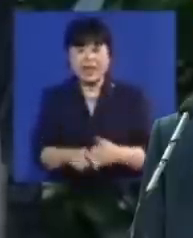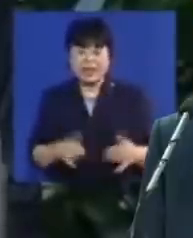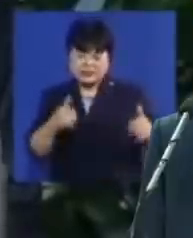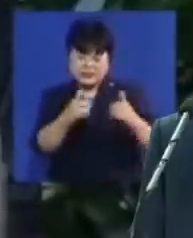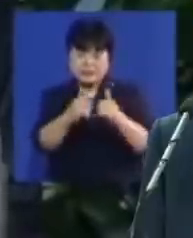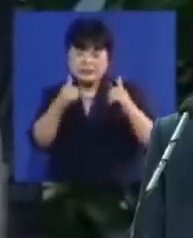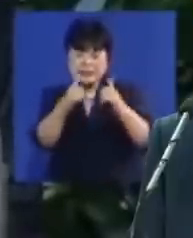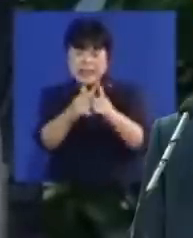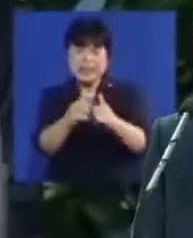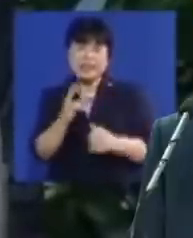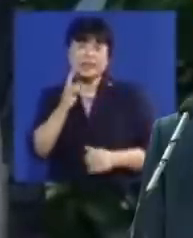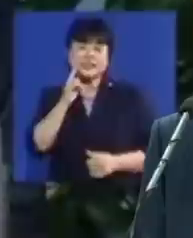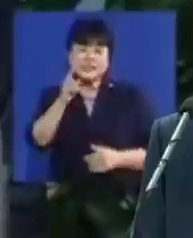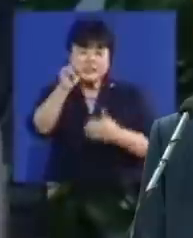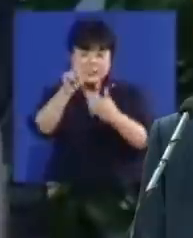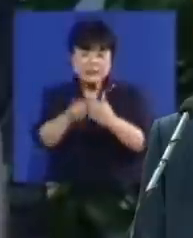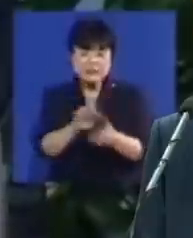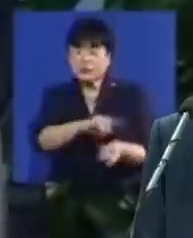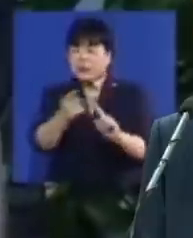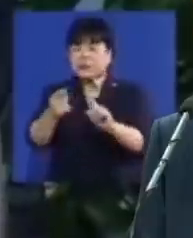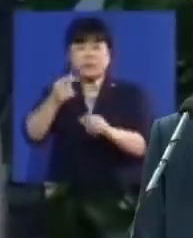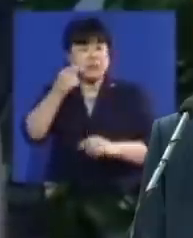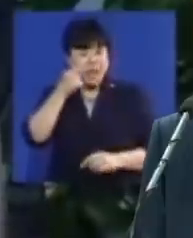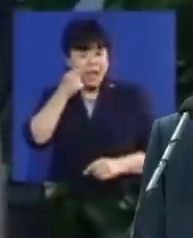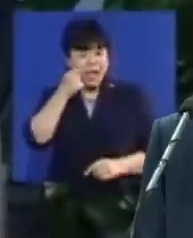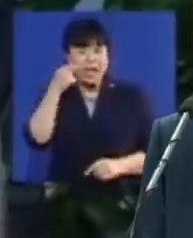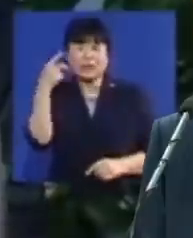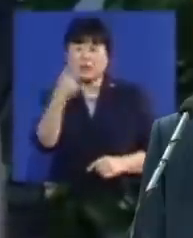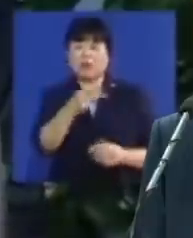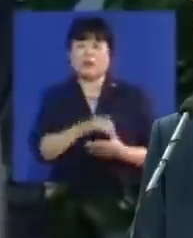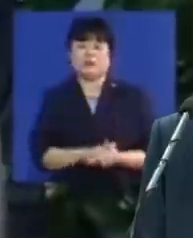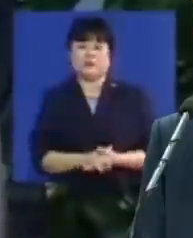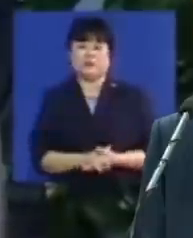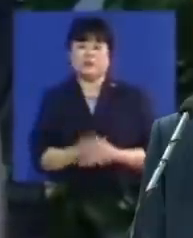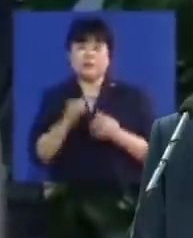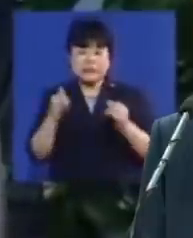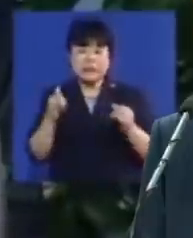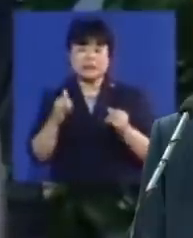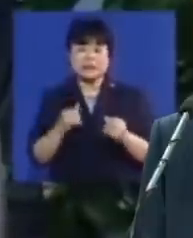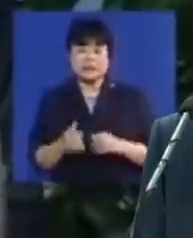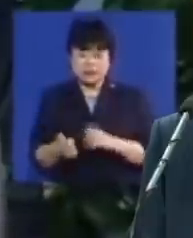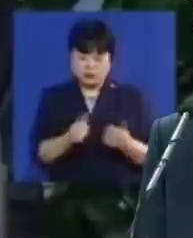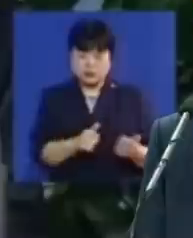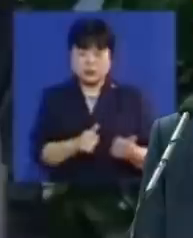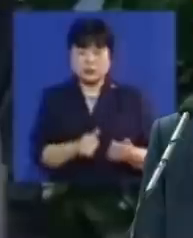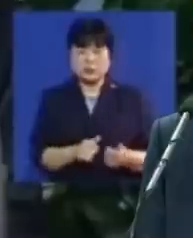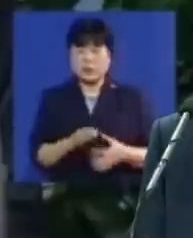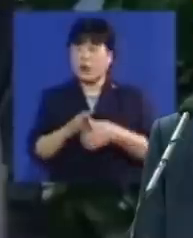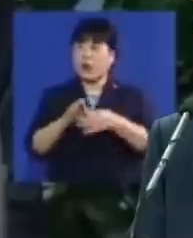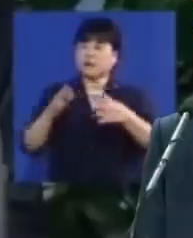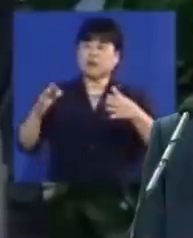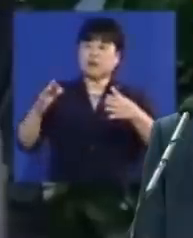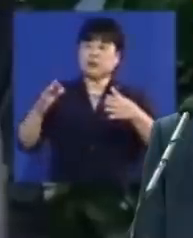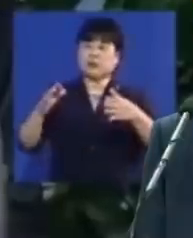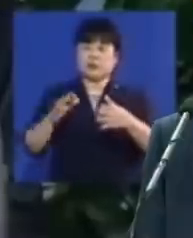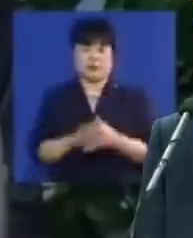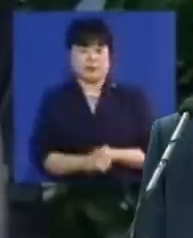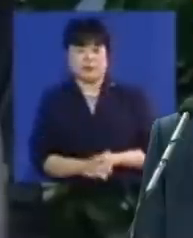속에 치료도 받을 수 없고 사람들이 죽어가는 나에게 별로 관심도 기울이지